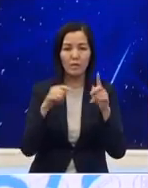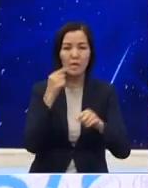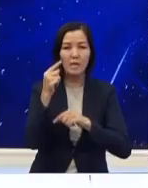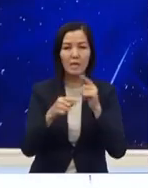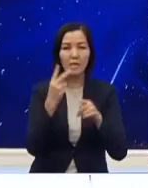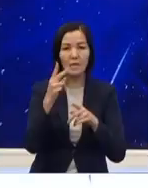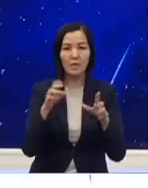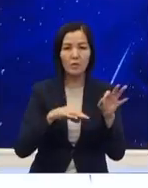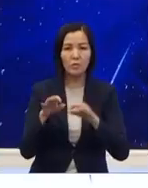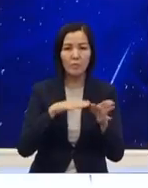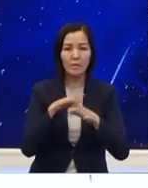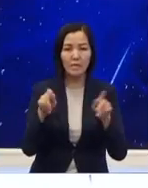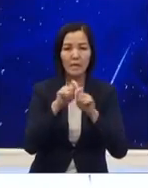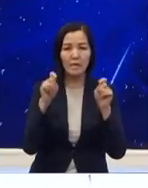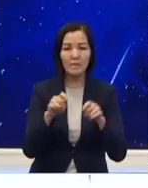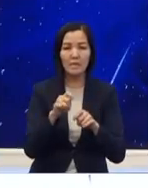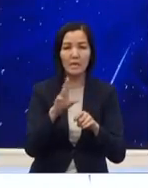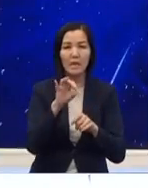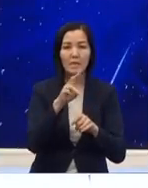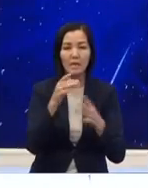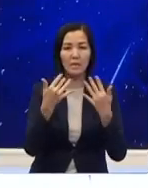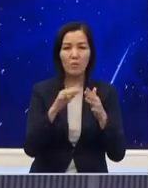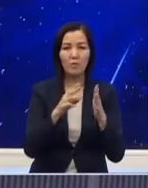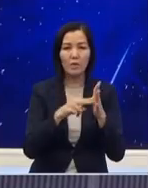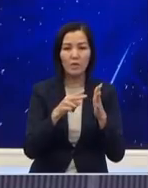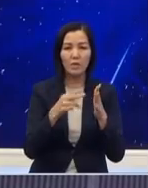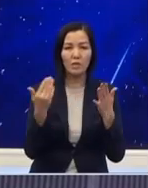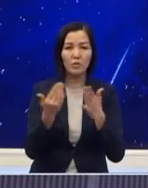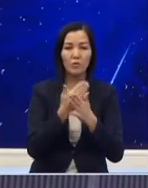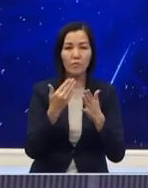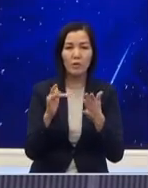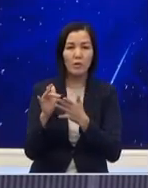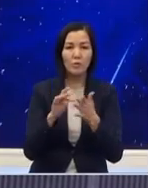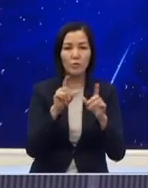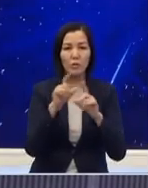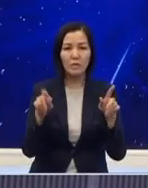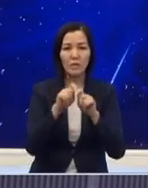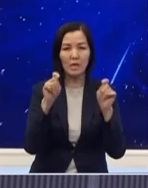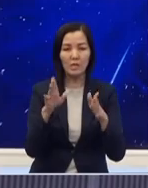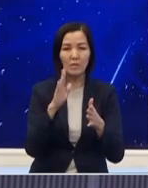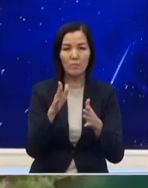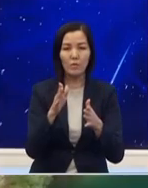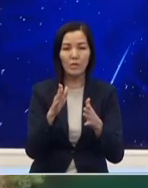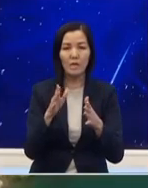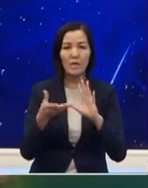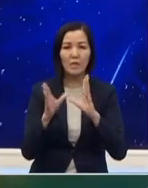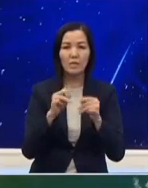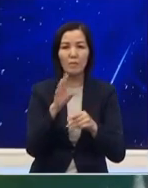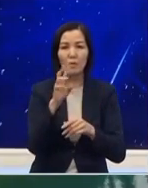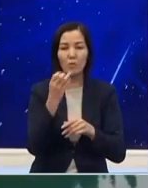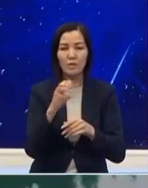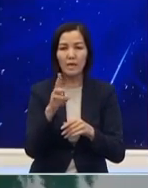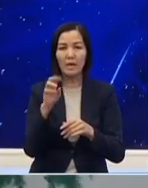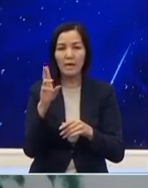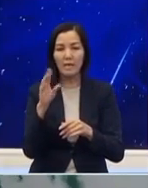жылға тағы 2 жоба іске асады. Бірі Саты ауылында 7 үлкен заманауи туристер күтетін нысандар пайдалануға беріледі. Жалпы Көлсай, Қайыңды